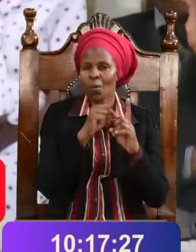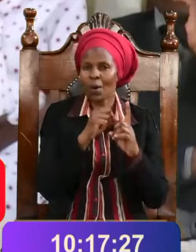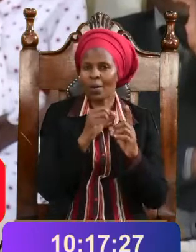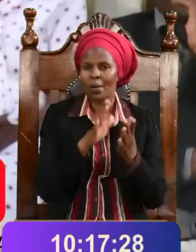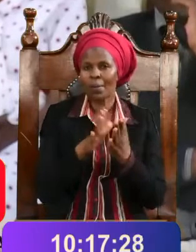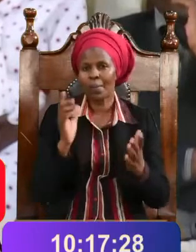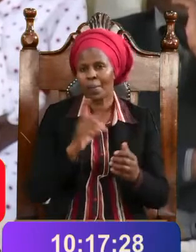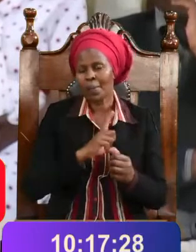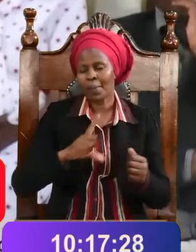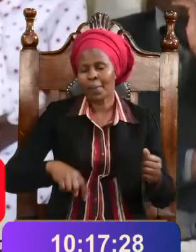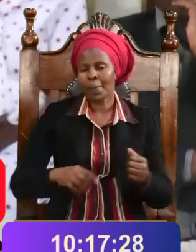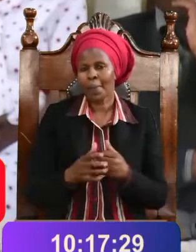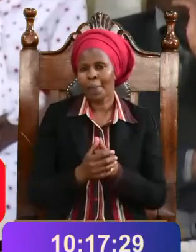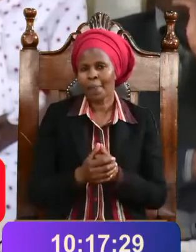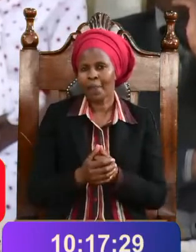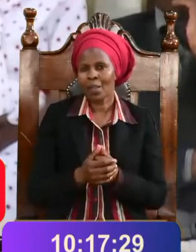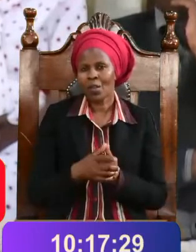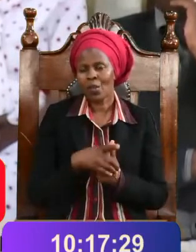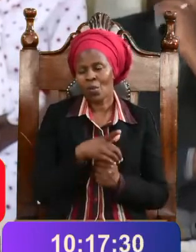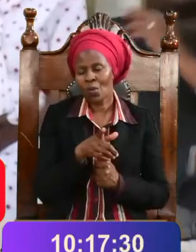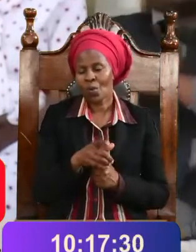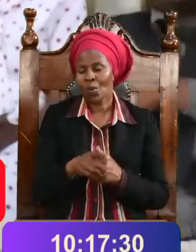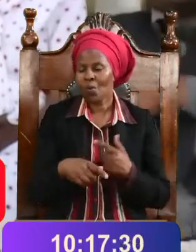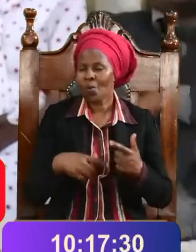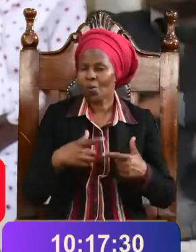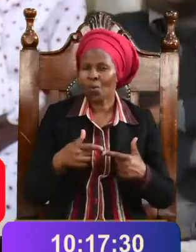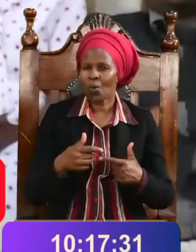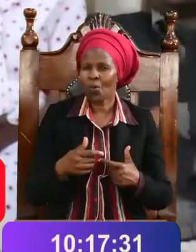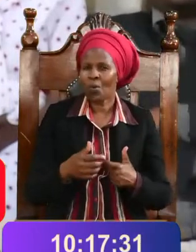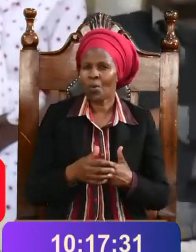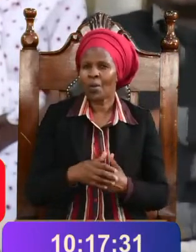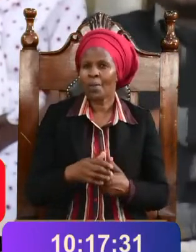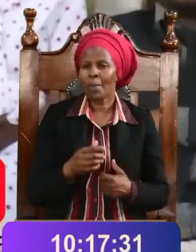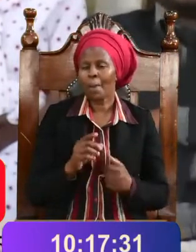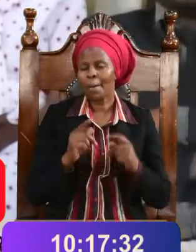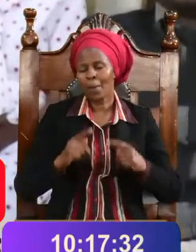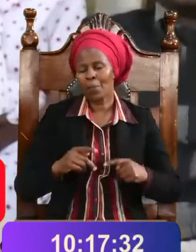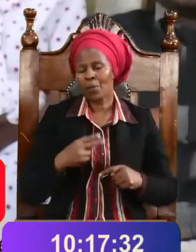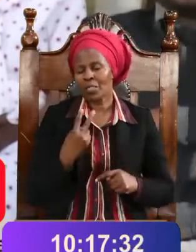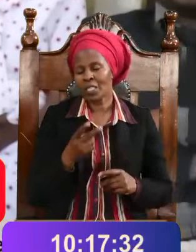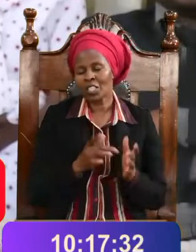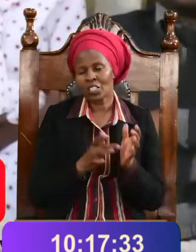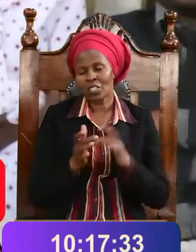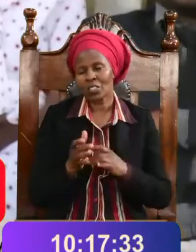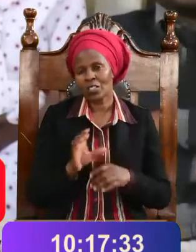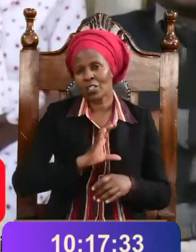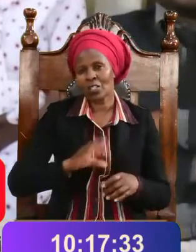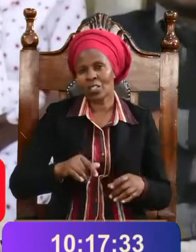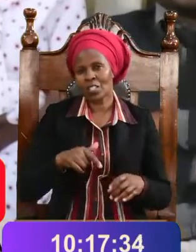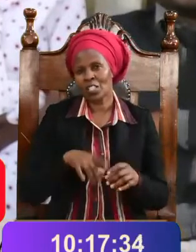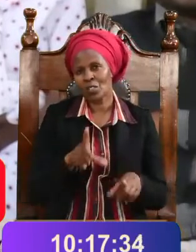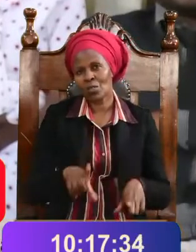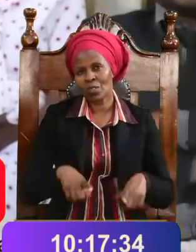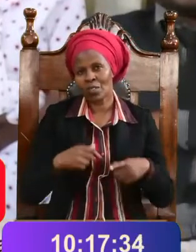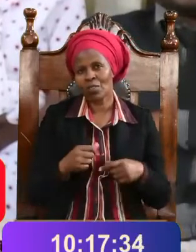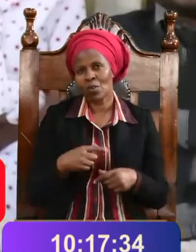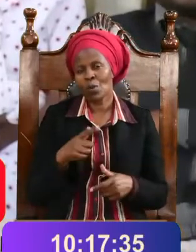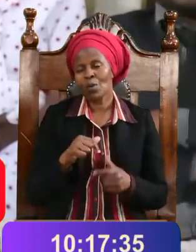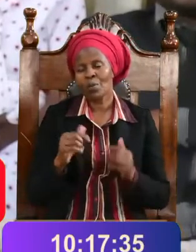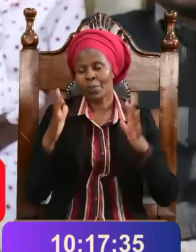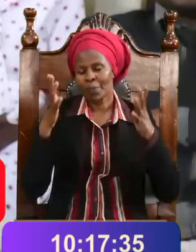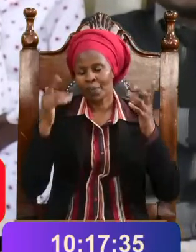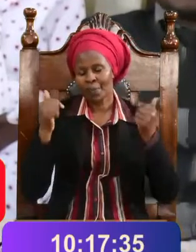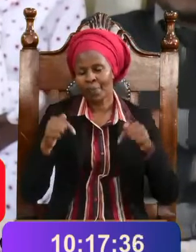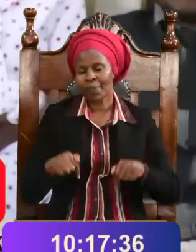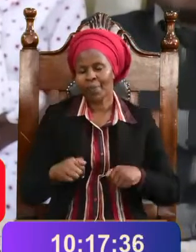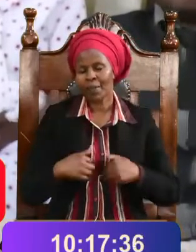to God. So that wherever you will be, people can be able to see Jesus Christ in your life. So sisi ambao tunasherekea leo, ya kwamba